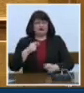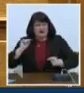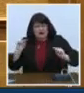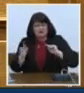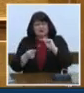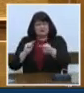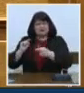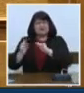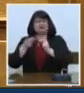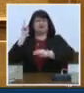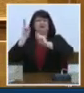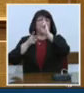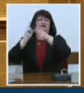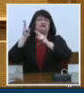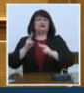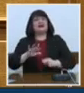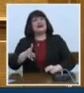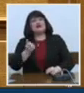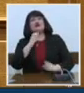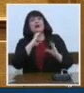και κάπου να αστόχησε επικοινωνιακά.